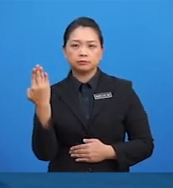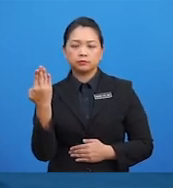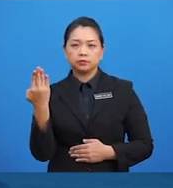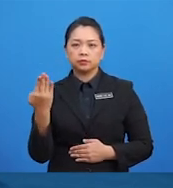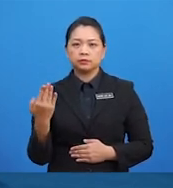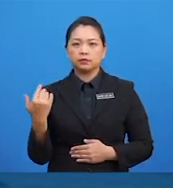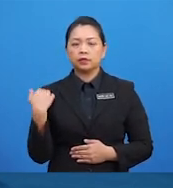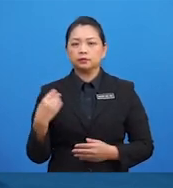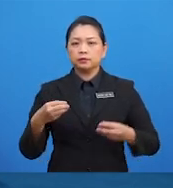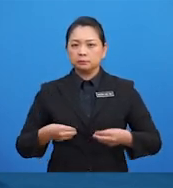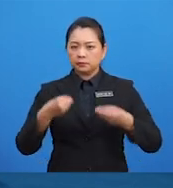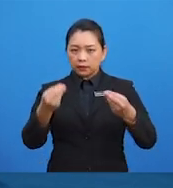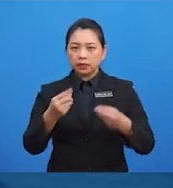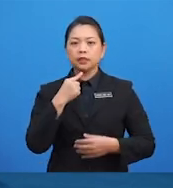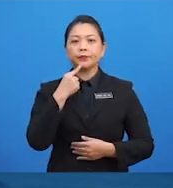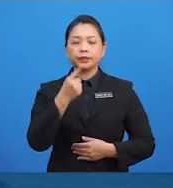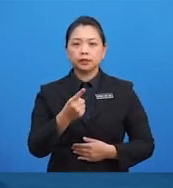menyediakan perintah-perintah